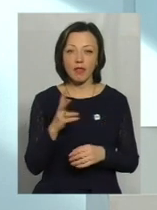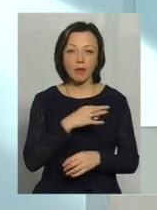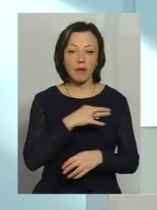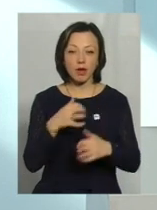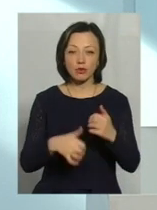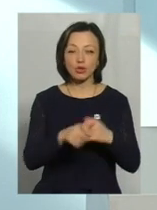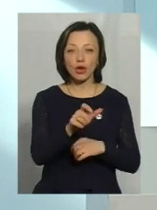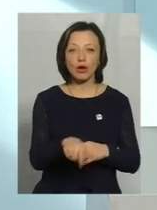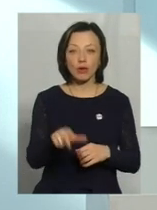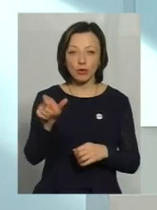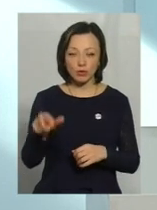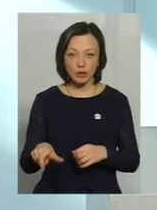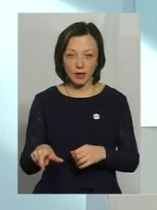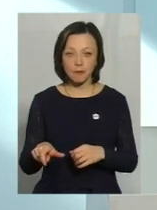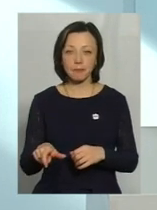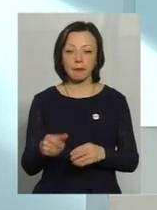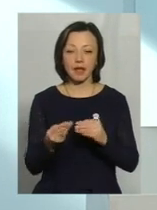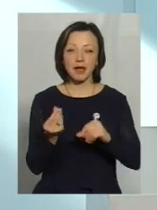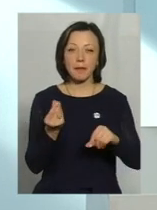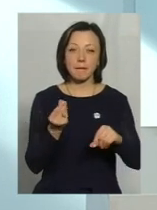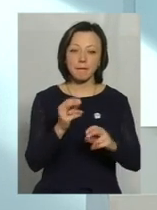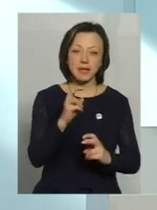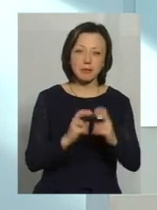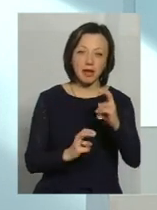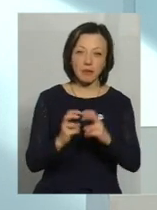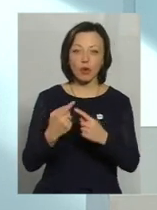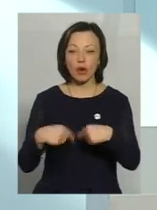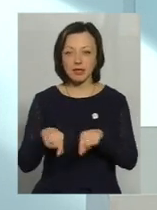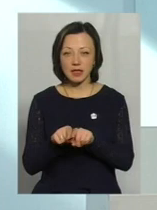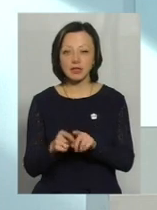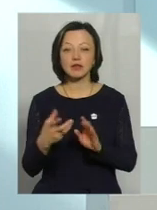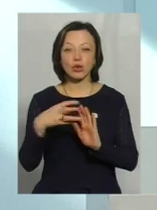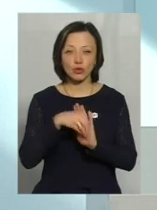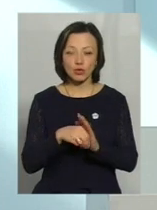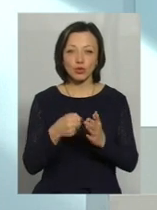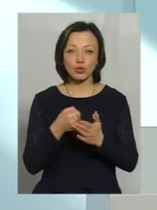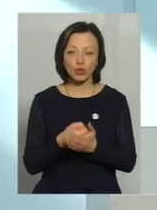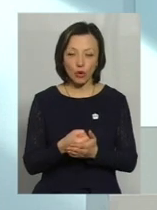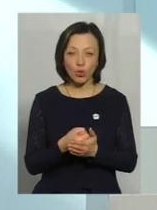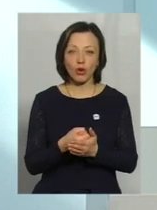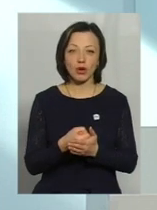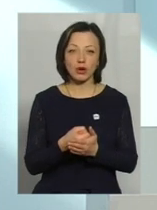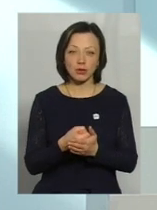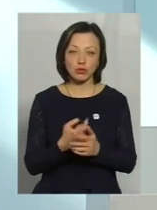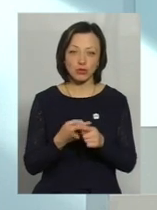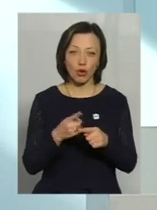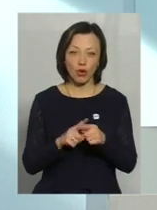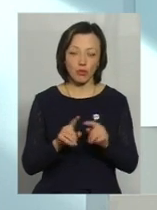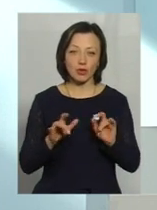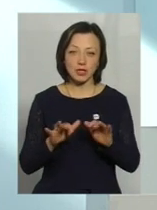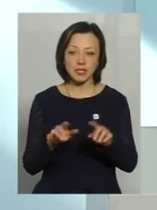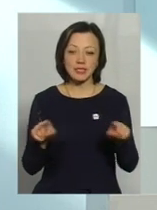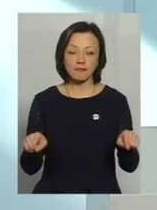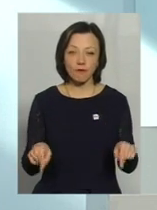небайдужі мешканці, небайдужі підприємства, організації, вони залучаться до моменту от і